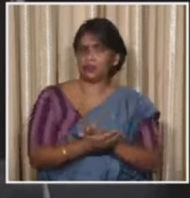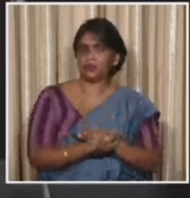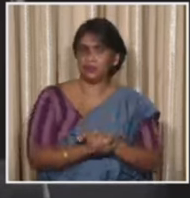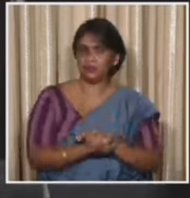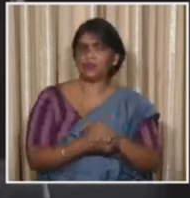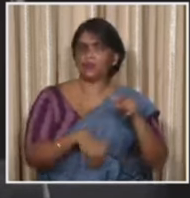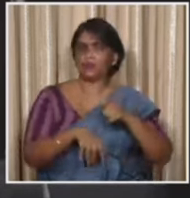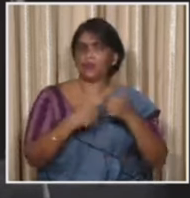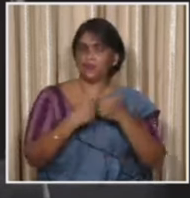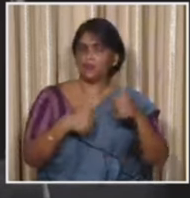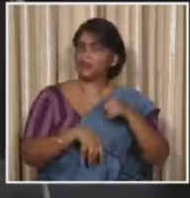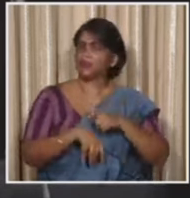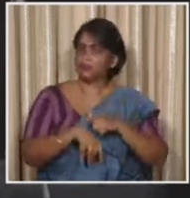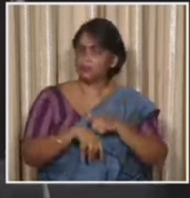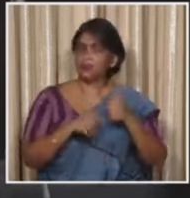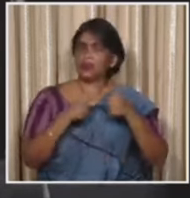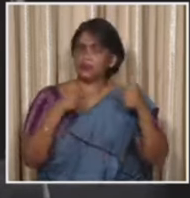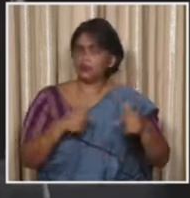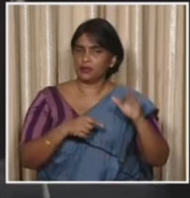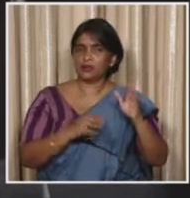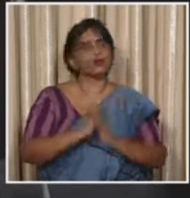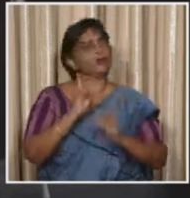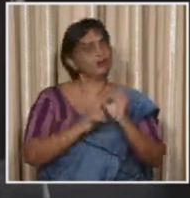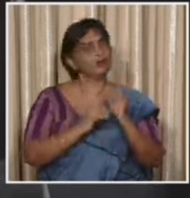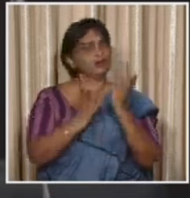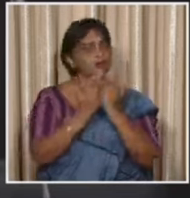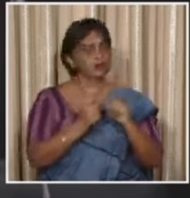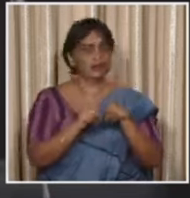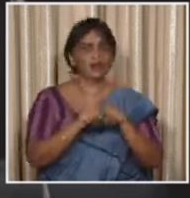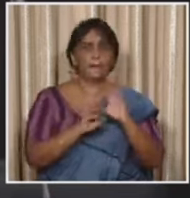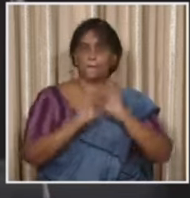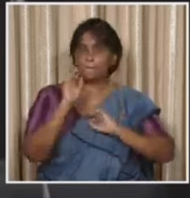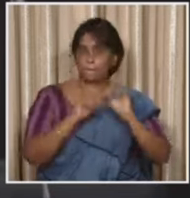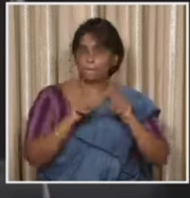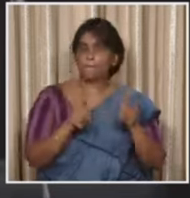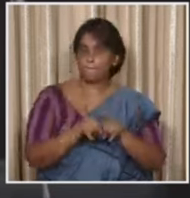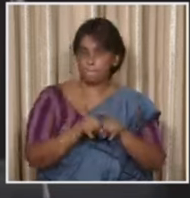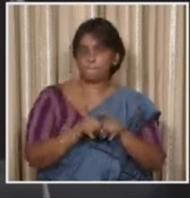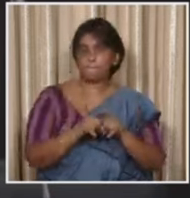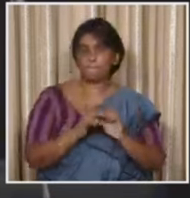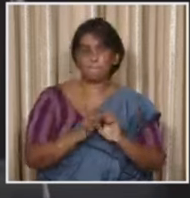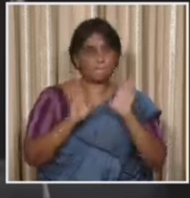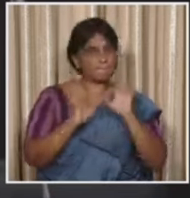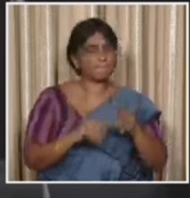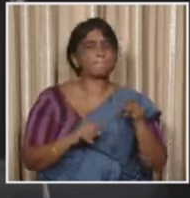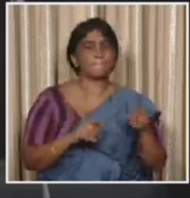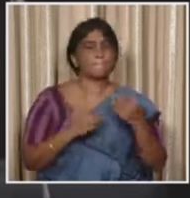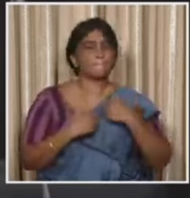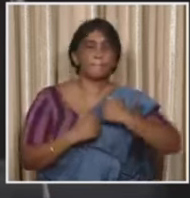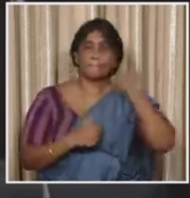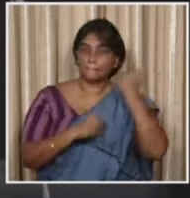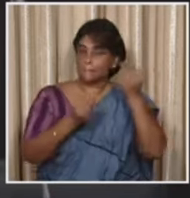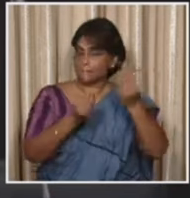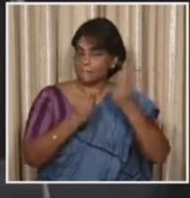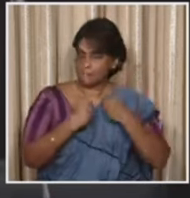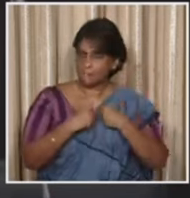වෙන් කරන්න මේ විපක්ෂයේ ඉන්න මන්ත්‍රීවරු සංඛ්‍යාව 90% එවනම් අපට කතාවක් ලැබෙනවා කියන